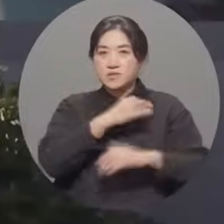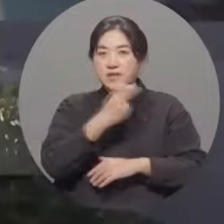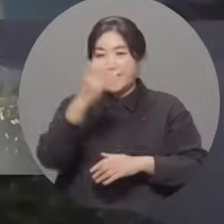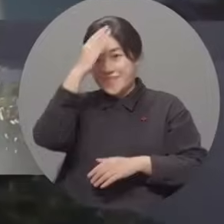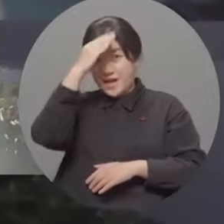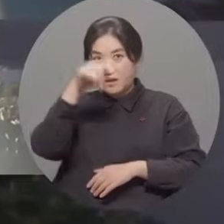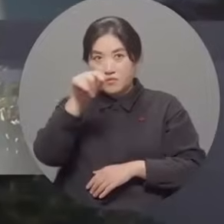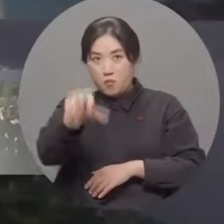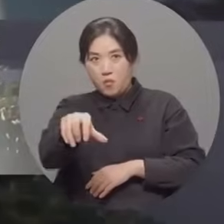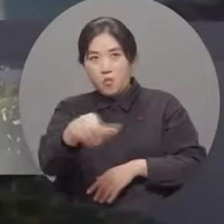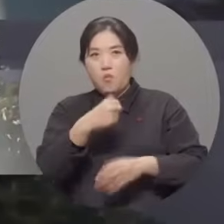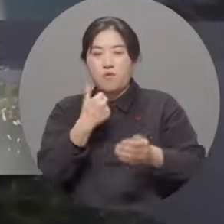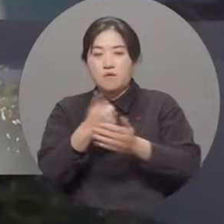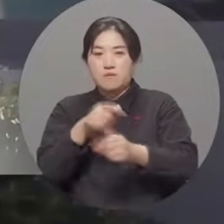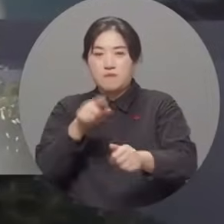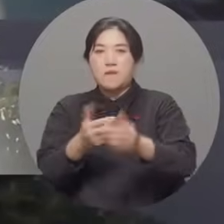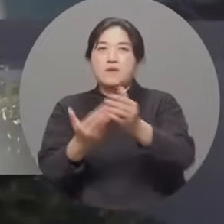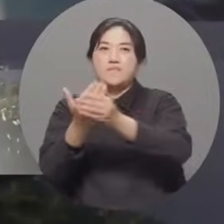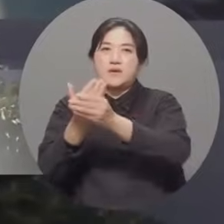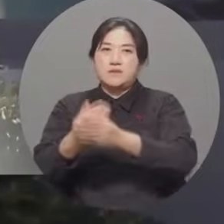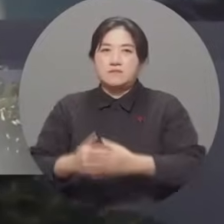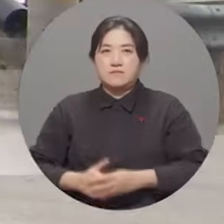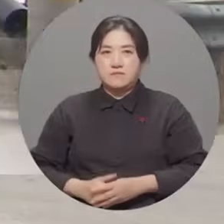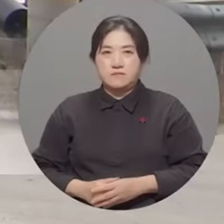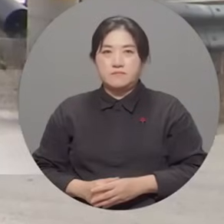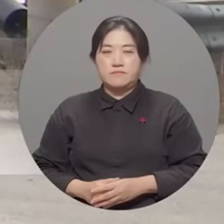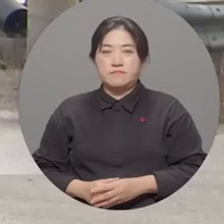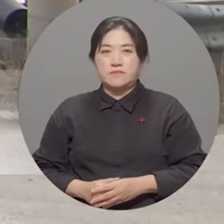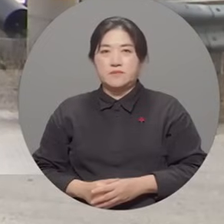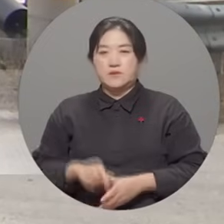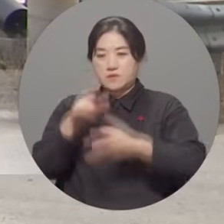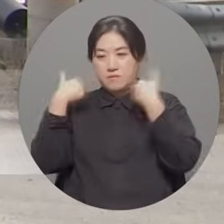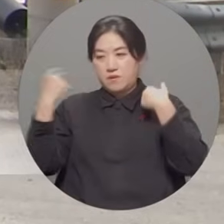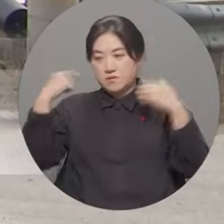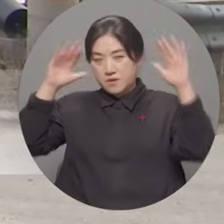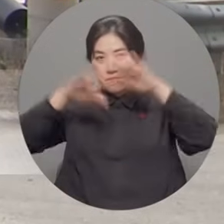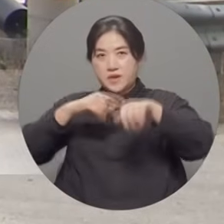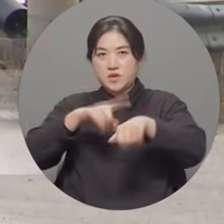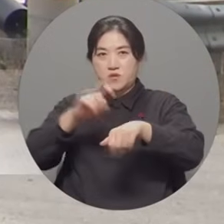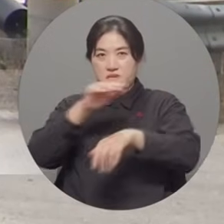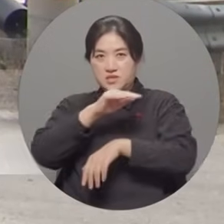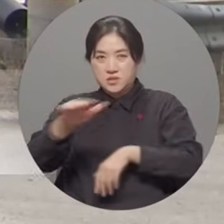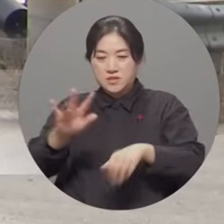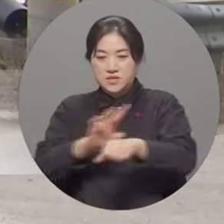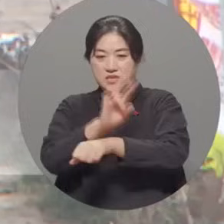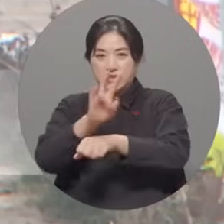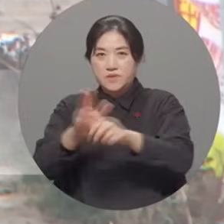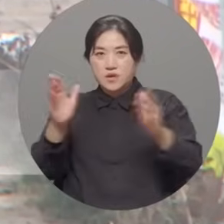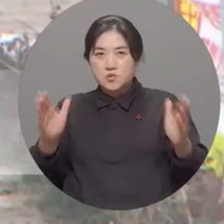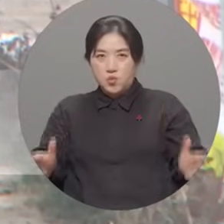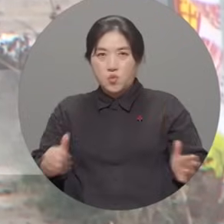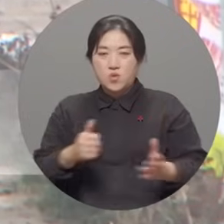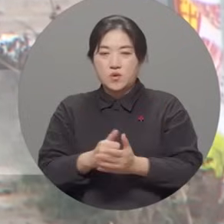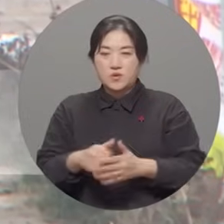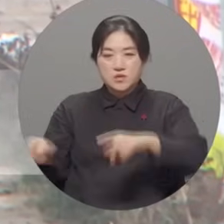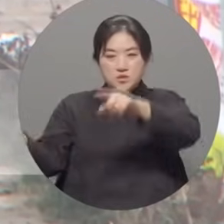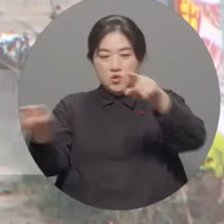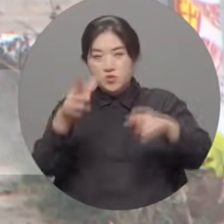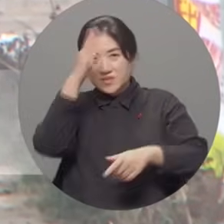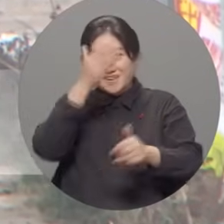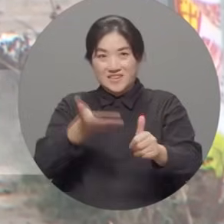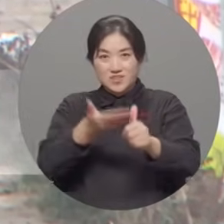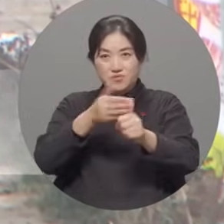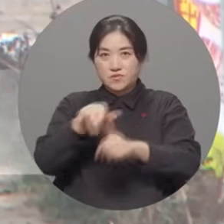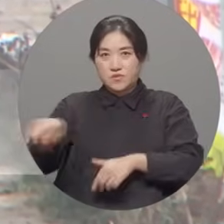사육 농장에서도 확진이 잇따랐습니다. 정부는 어젯밤 11시를 기점으로 24시간 동안 전국 닭 사육